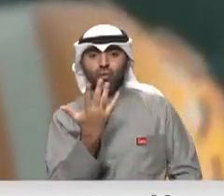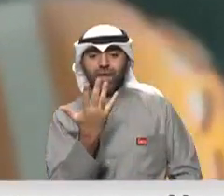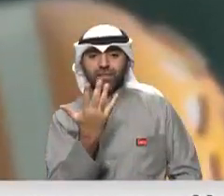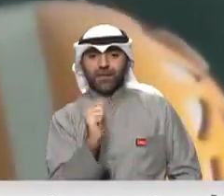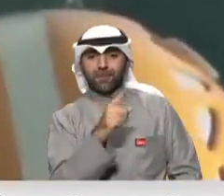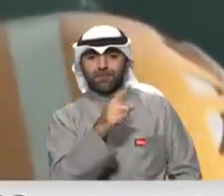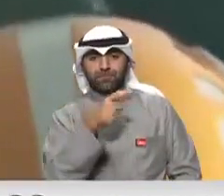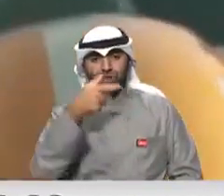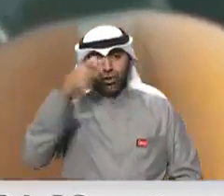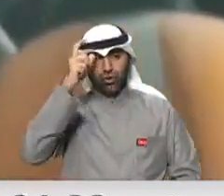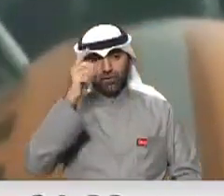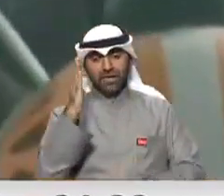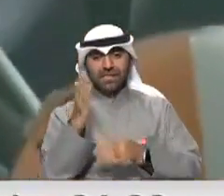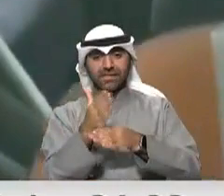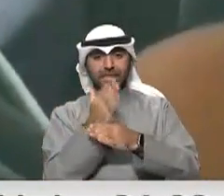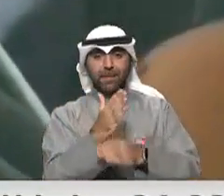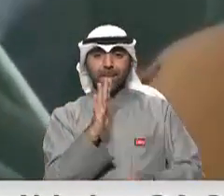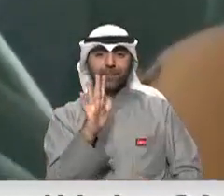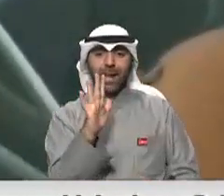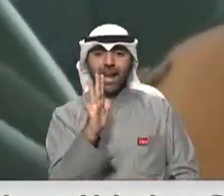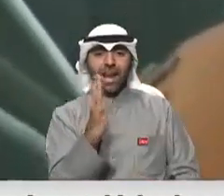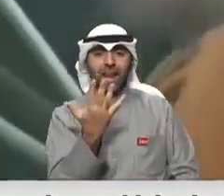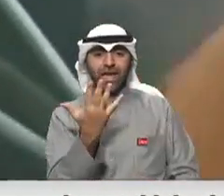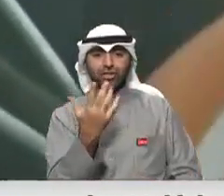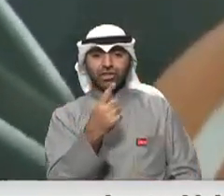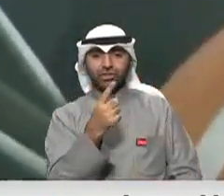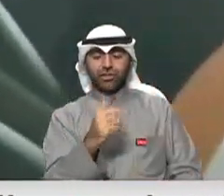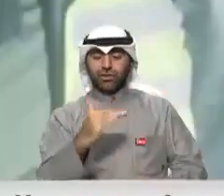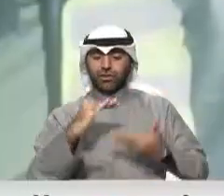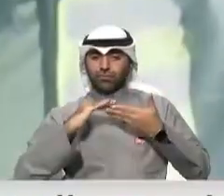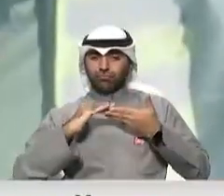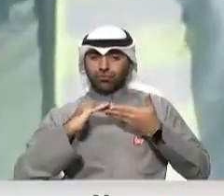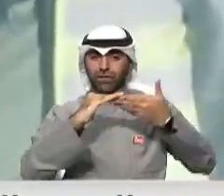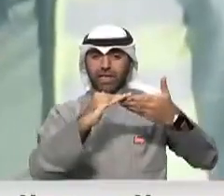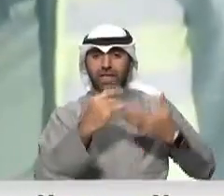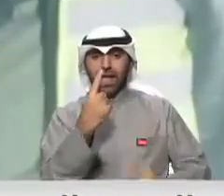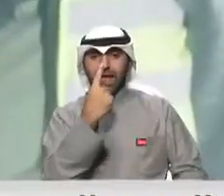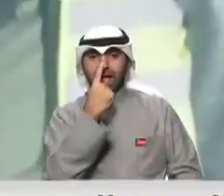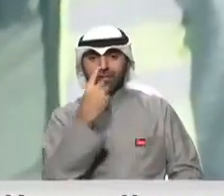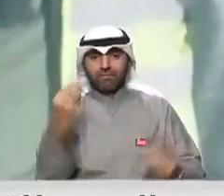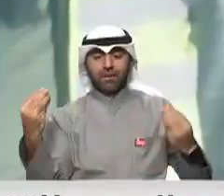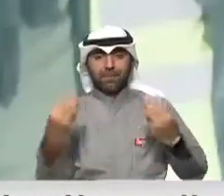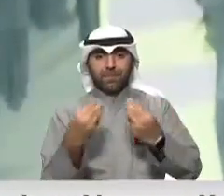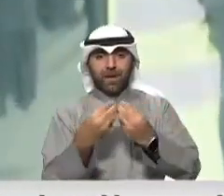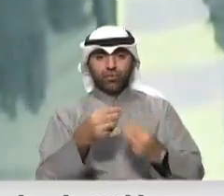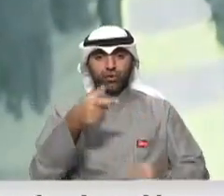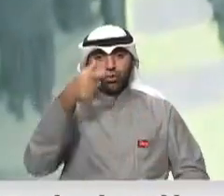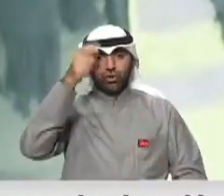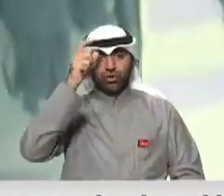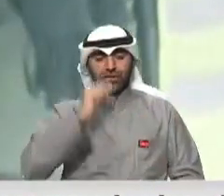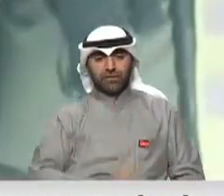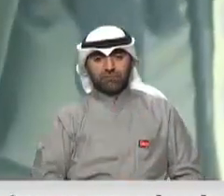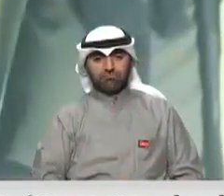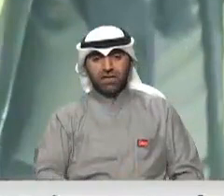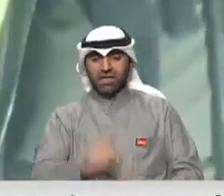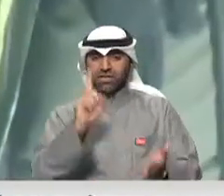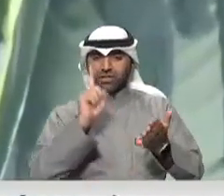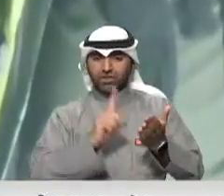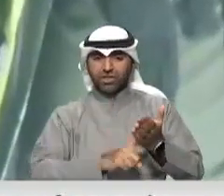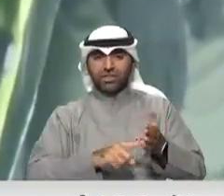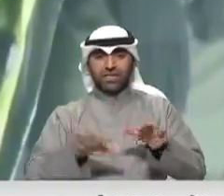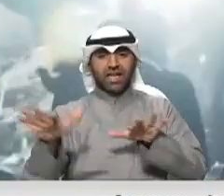يقل عن 4 إلى 5 جثث تحت هذا الإنقاذ. الفاجعة التي ضربت